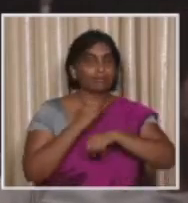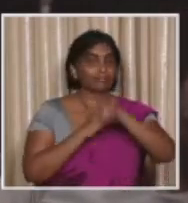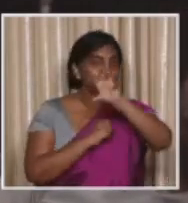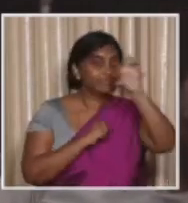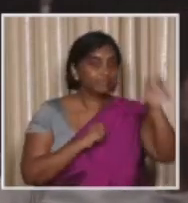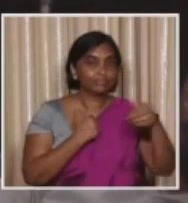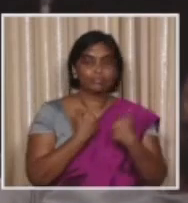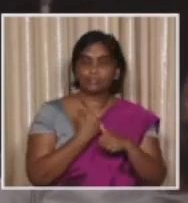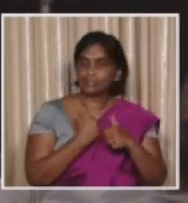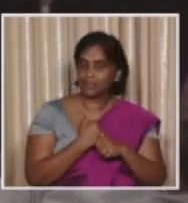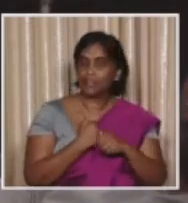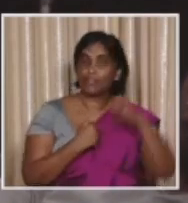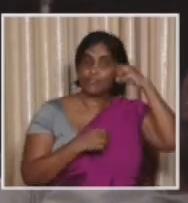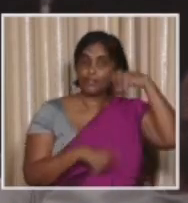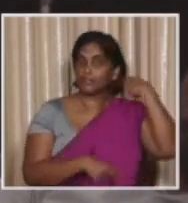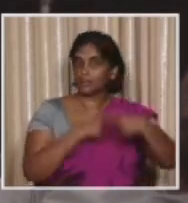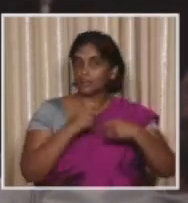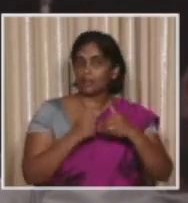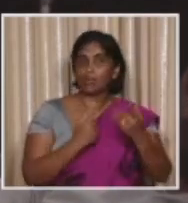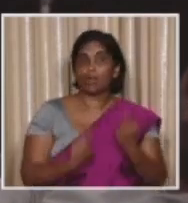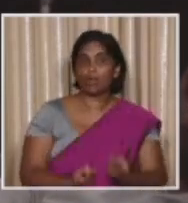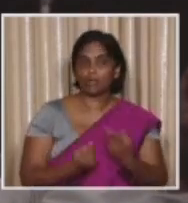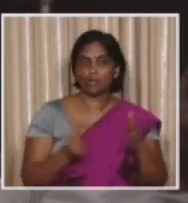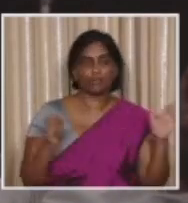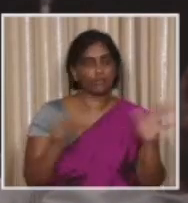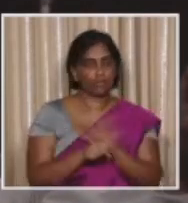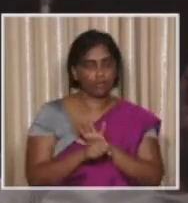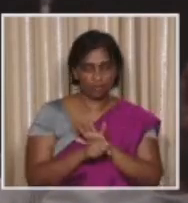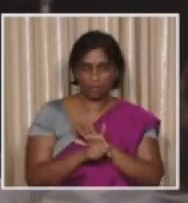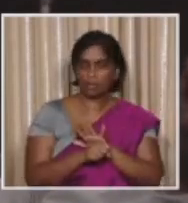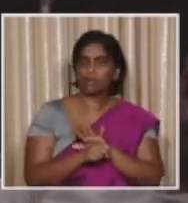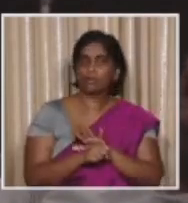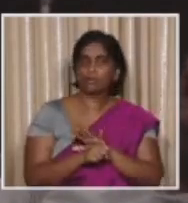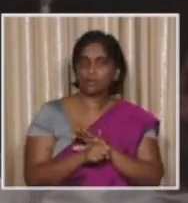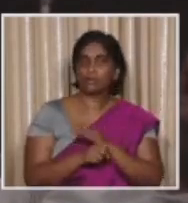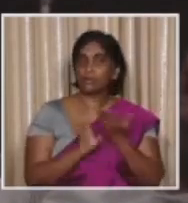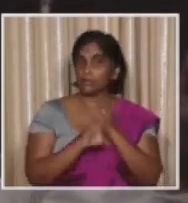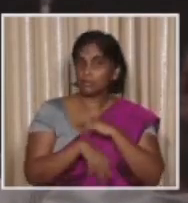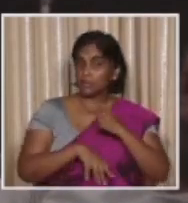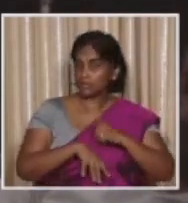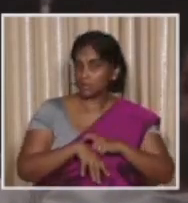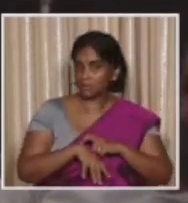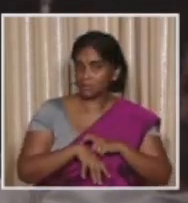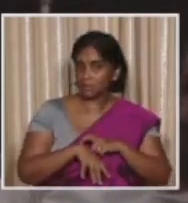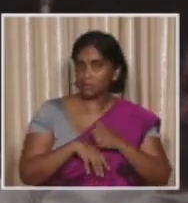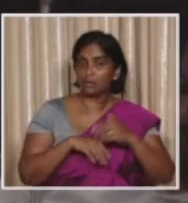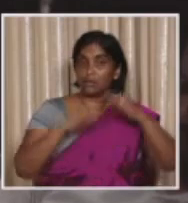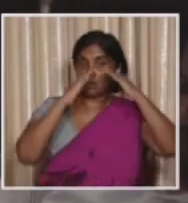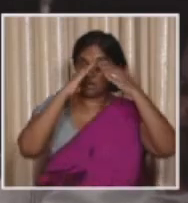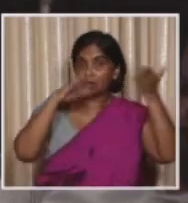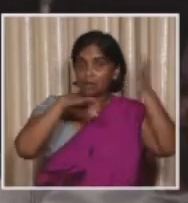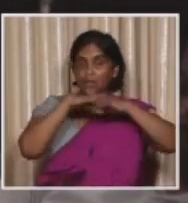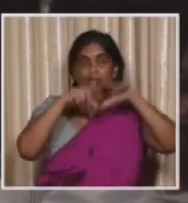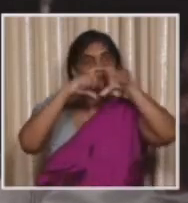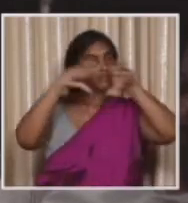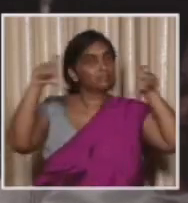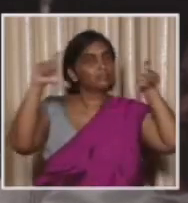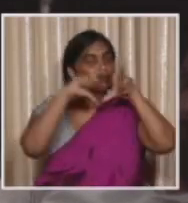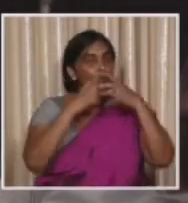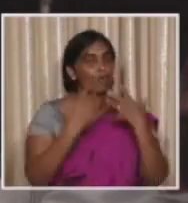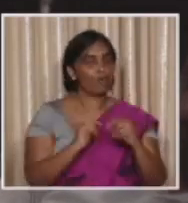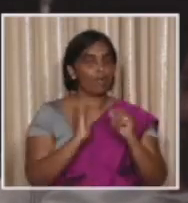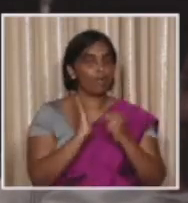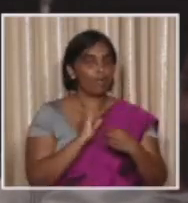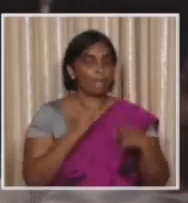කරගන්නේ, අපේ විදුලි බල පද්ධතිය අවශ්‍යතාව ටික සම්පූර්ණ කරගන්නේ. පහුගිය කාලේ වහලේ මත සූර්ය පැනල වලට අවශ්‍ය